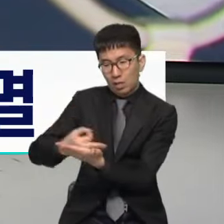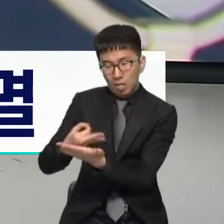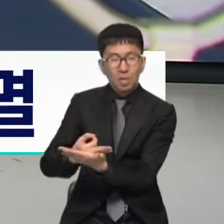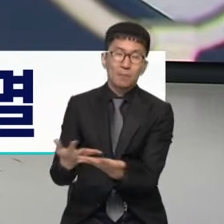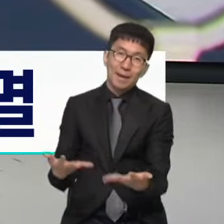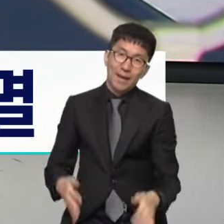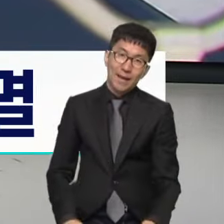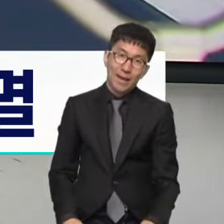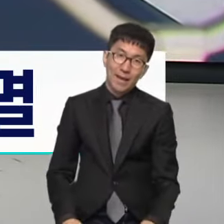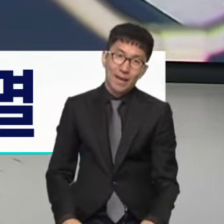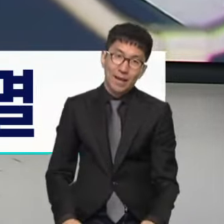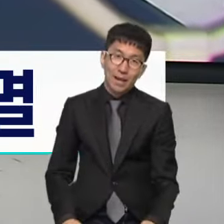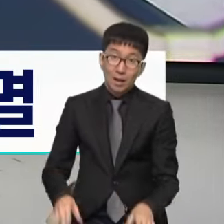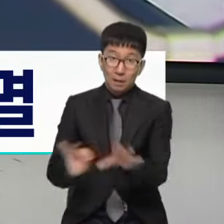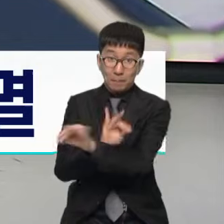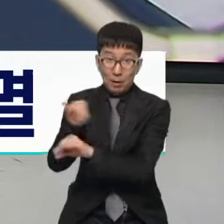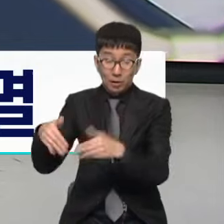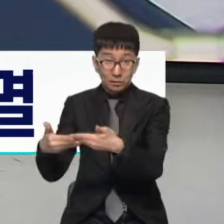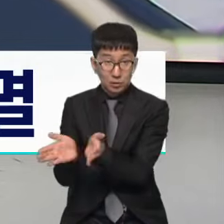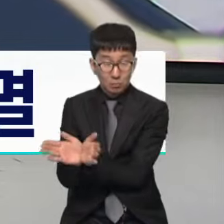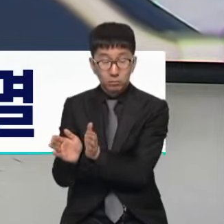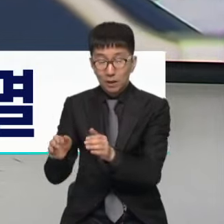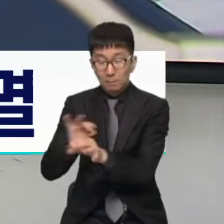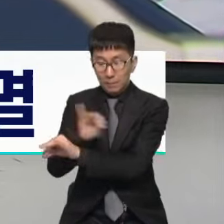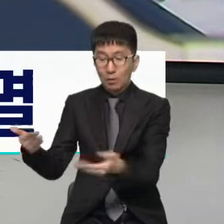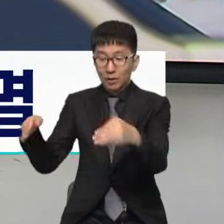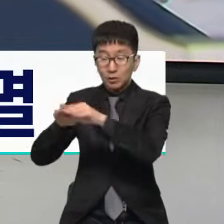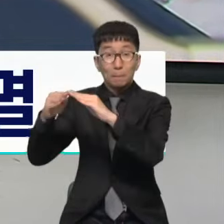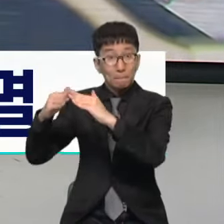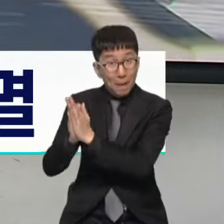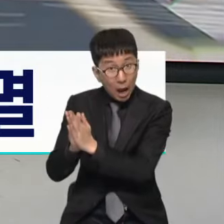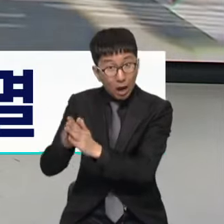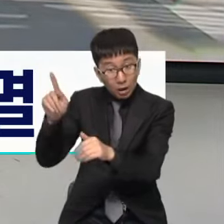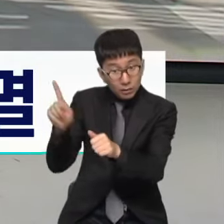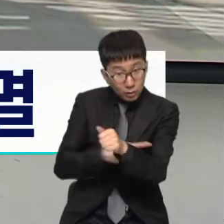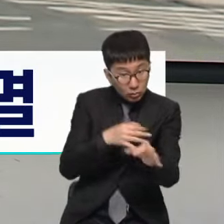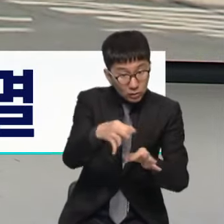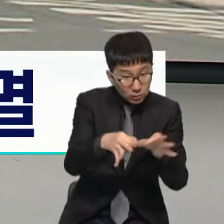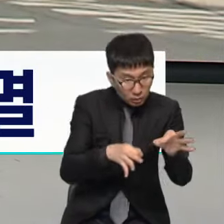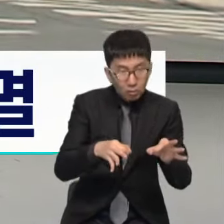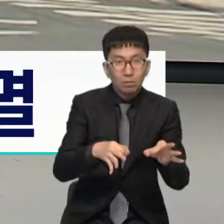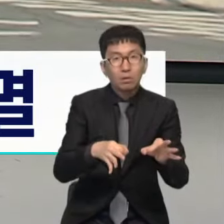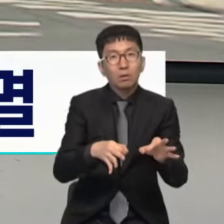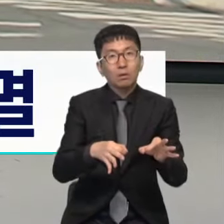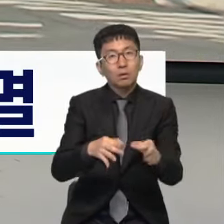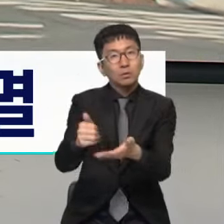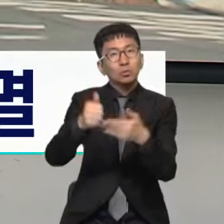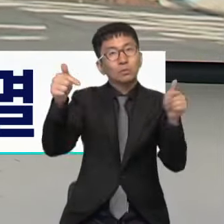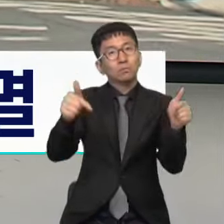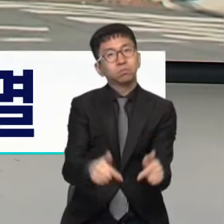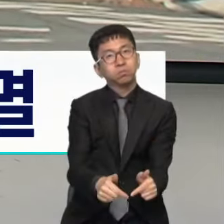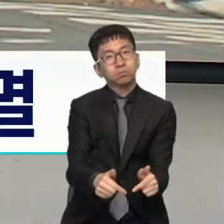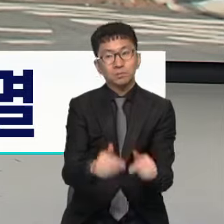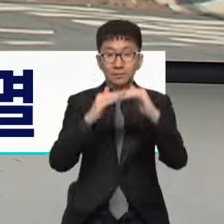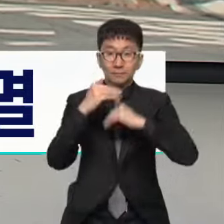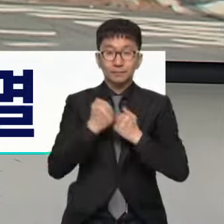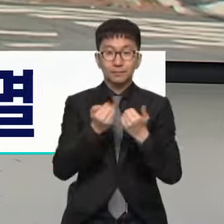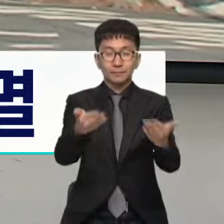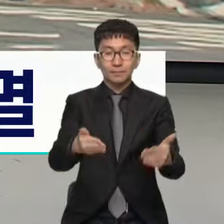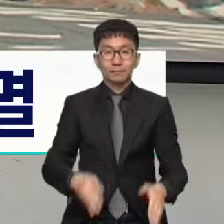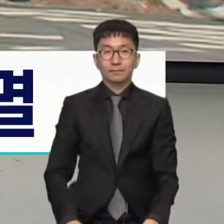나질 않기 때문인데요. 이렇게 백화점이 없어지면서 근처 시장에도 손님들 발길이 끊기고 있습니다. 박예린